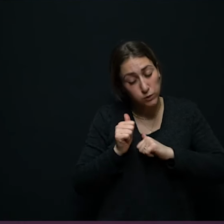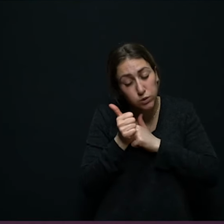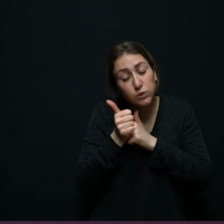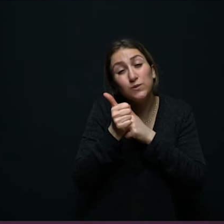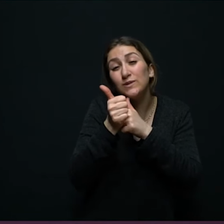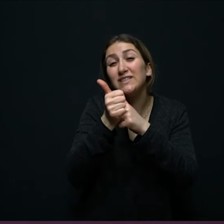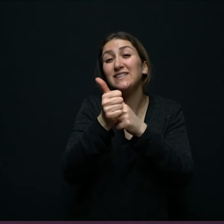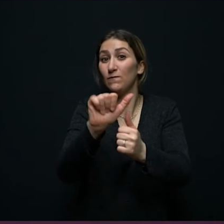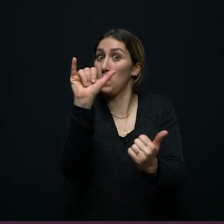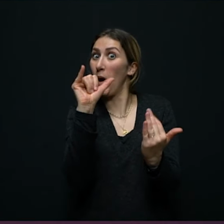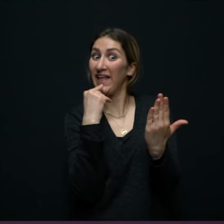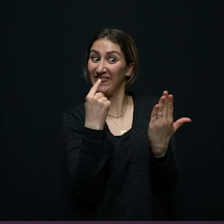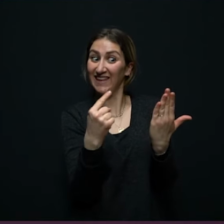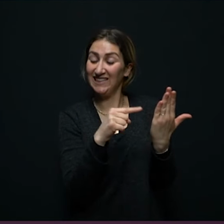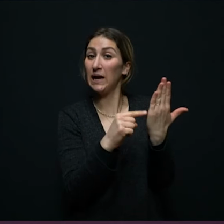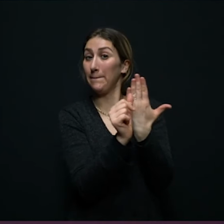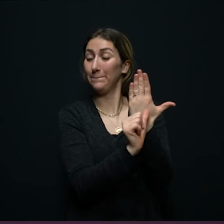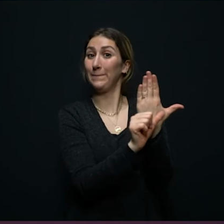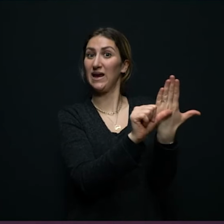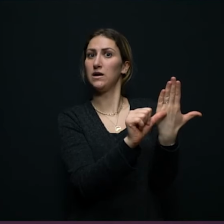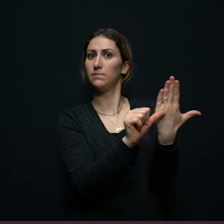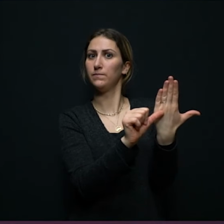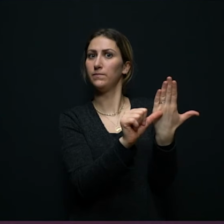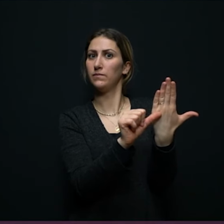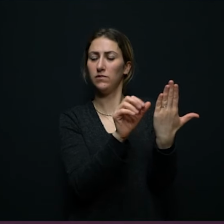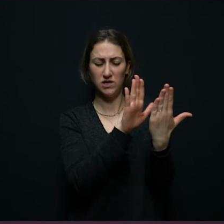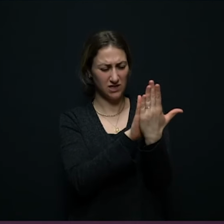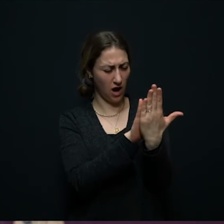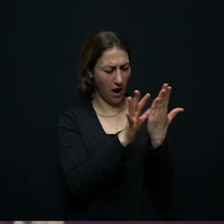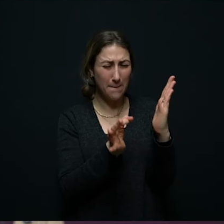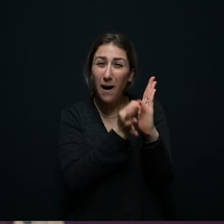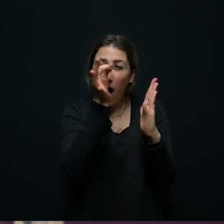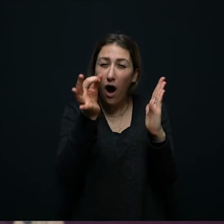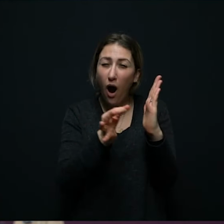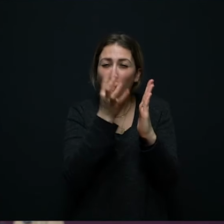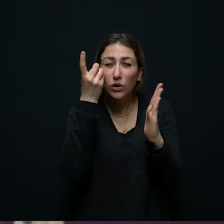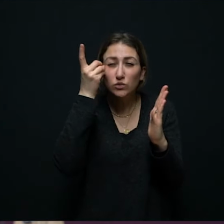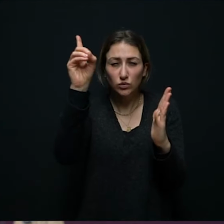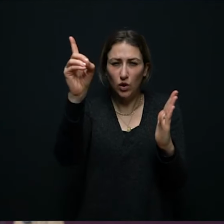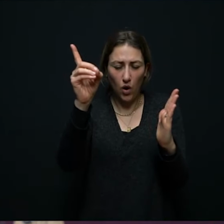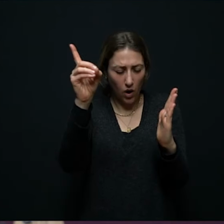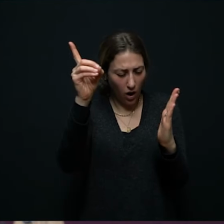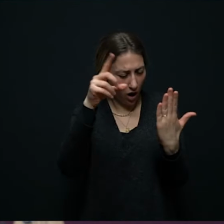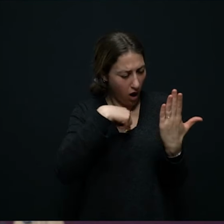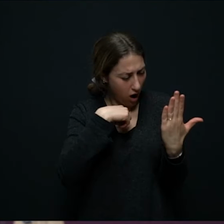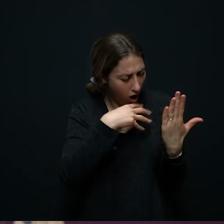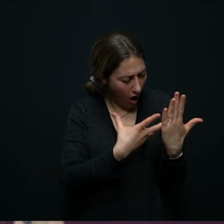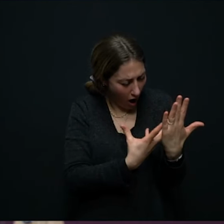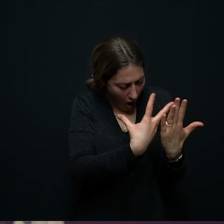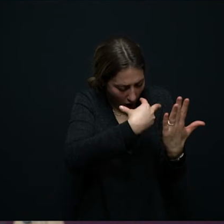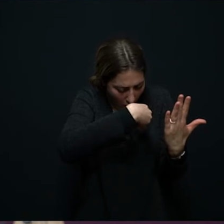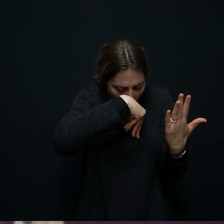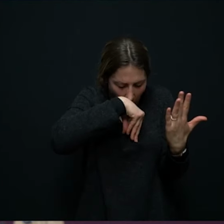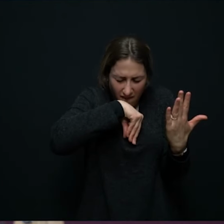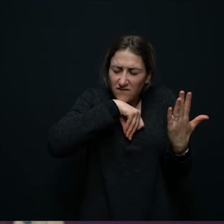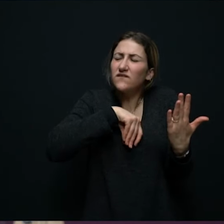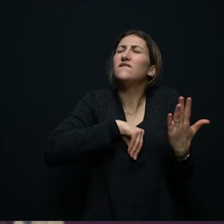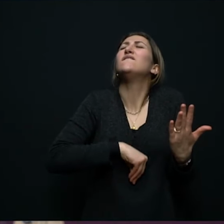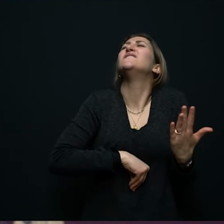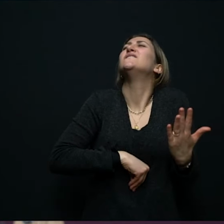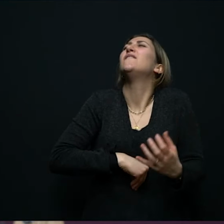a pâti au moment où cette parole de dieu prend vie en nous qu'elle nous mène à la sanctification